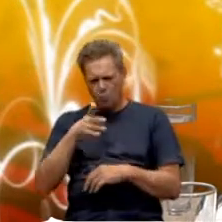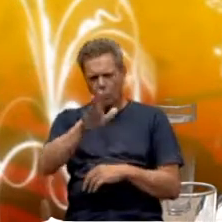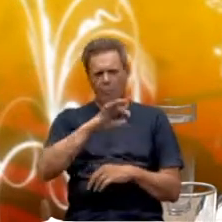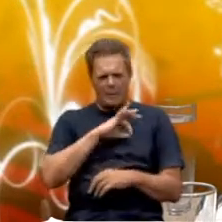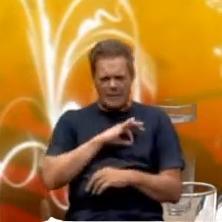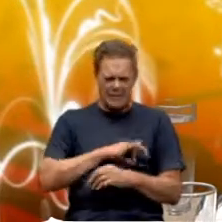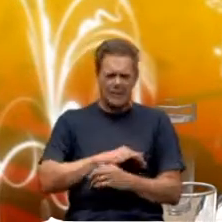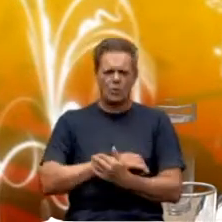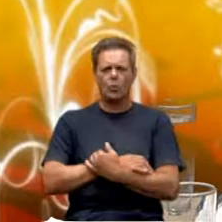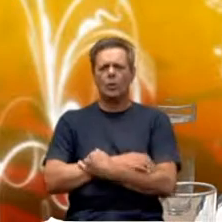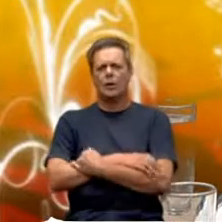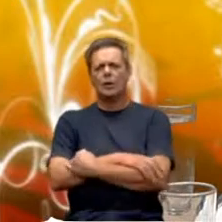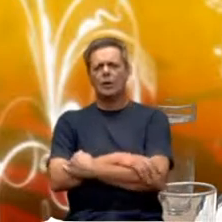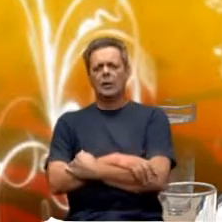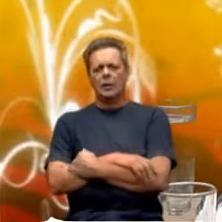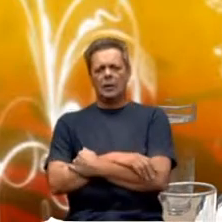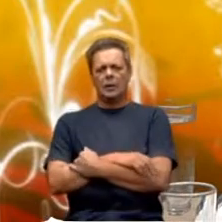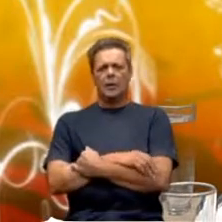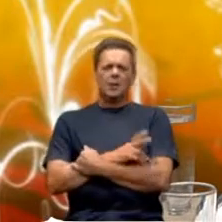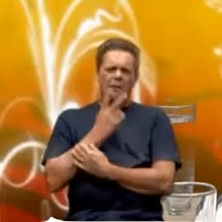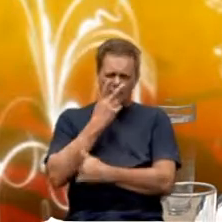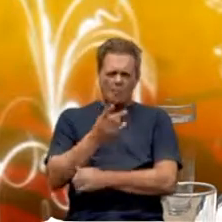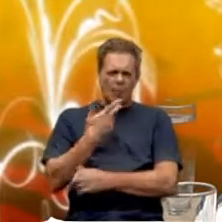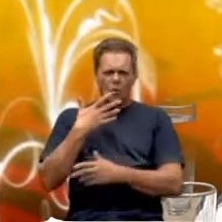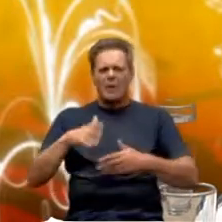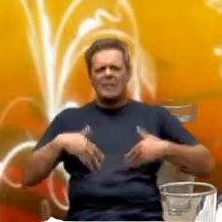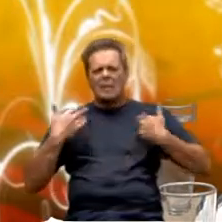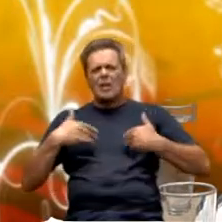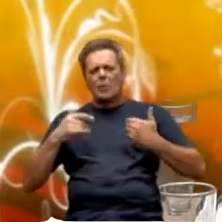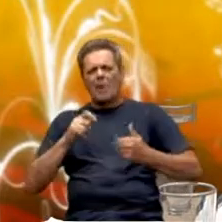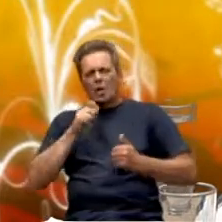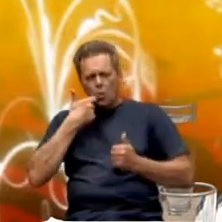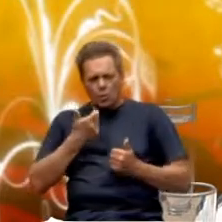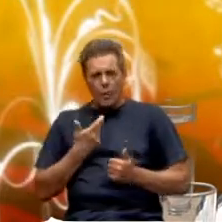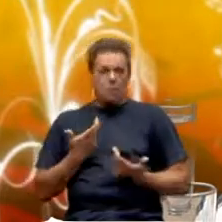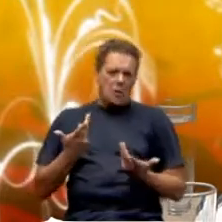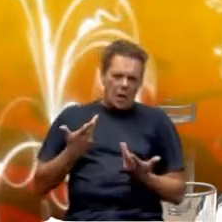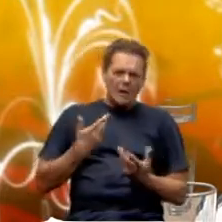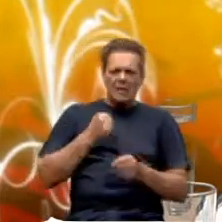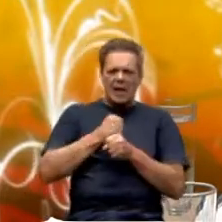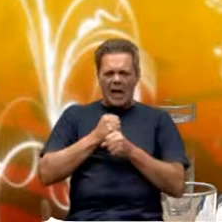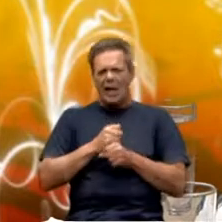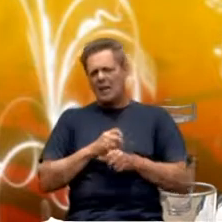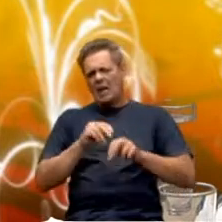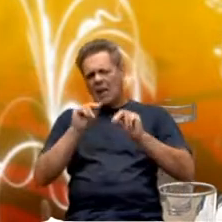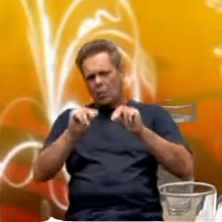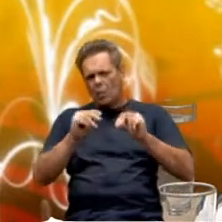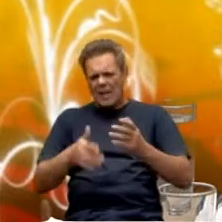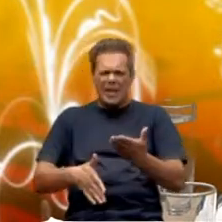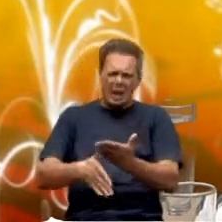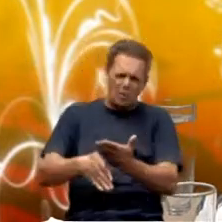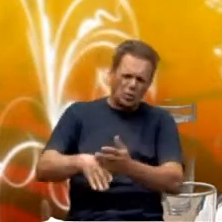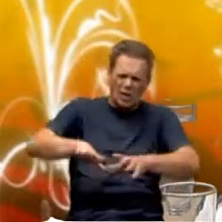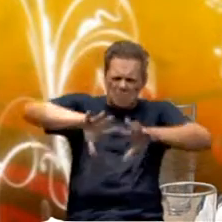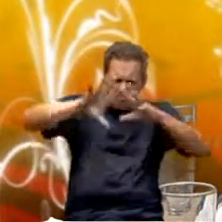izmjenjivati, on želi da bude sve mlađi, da na njima raste temelj i edukacija i širenja i podrške i svega,